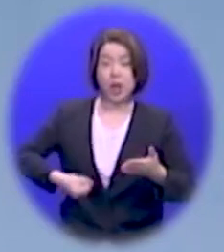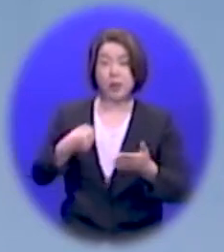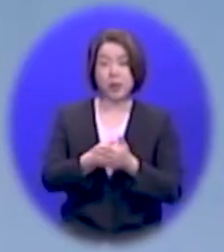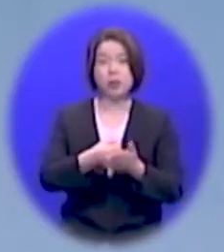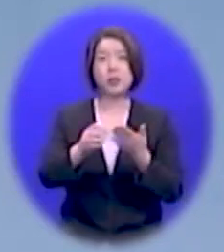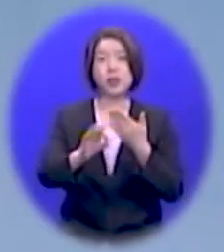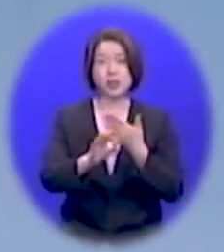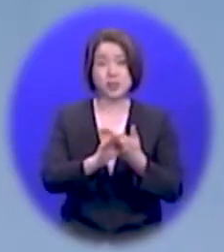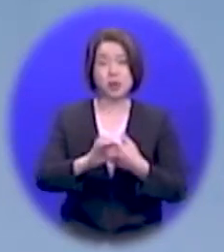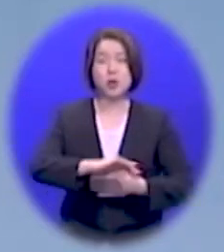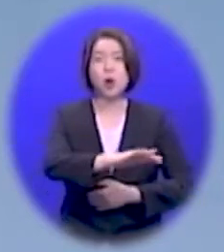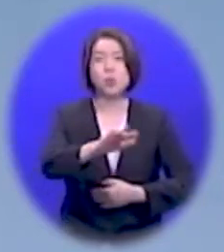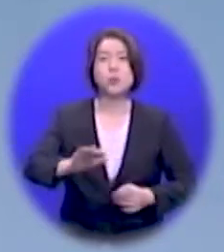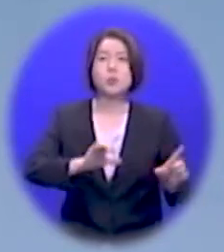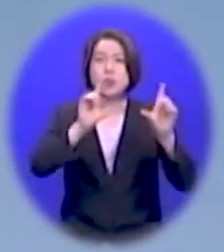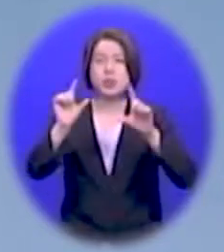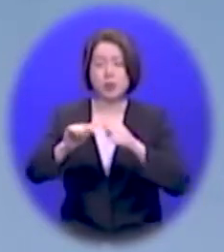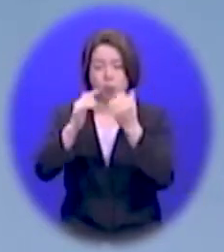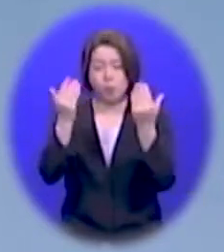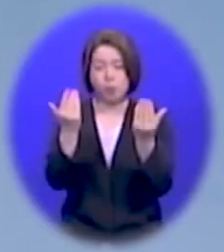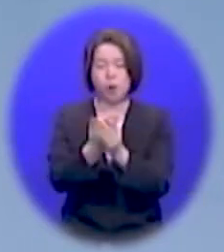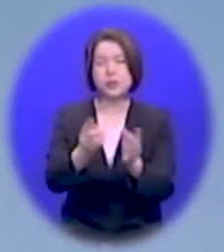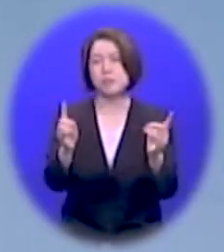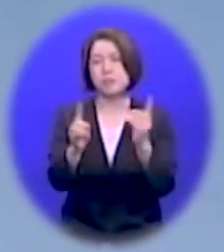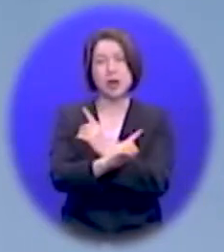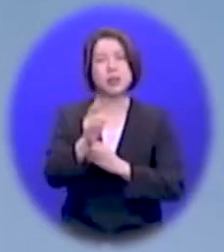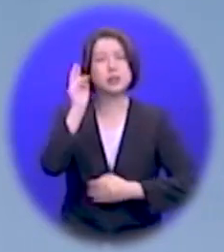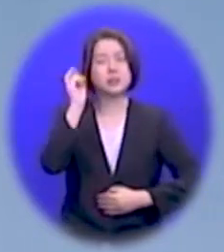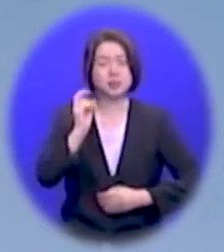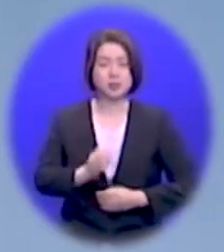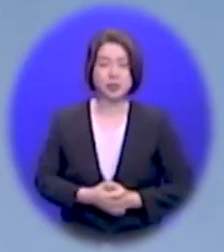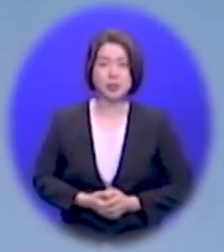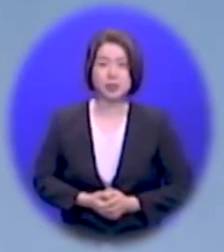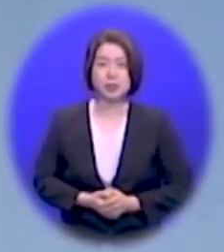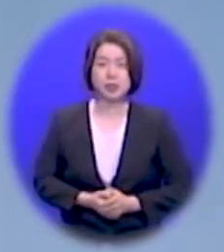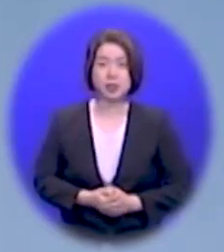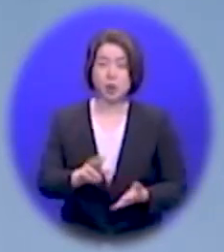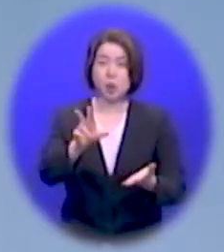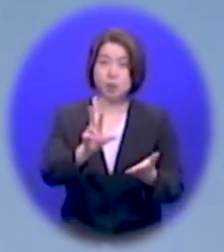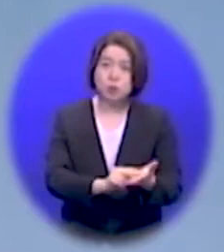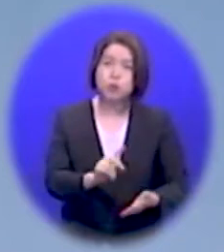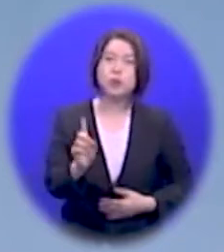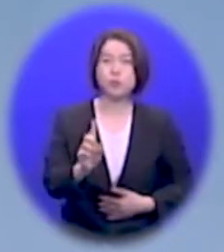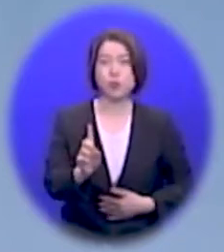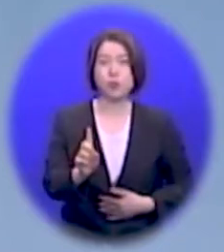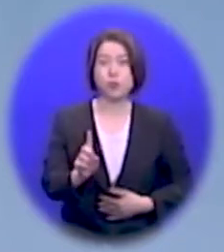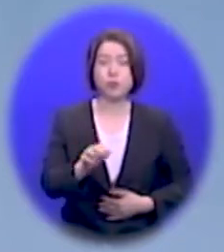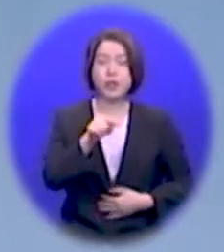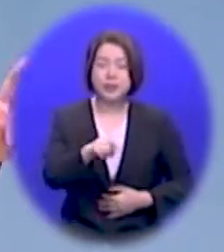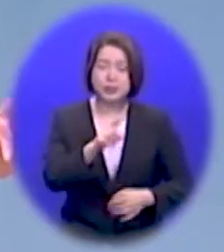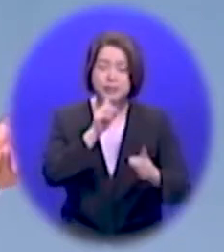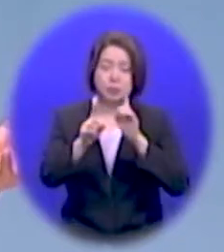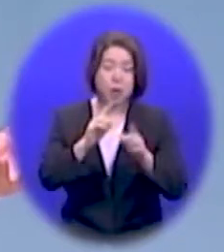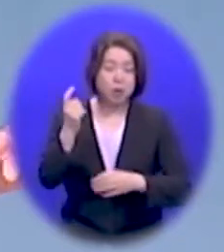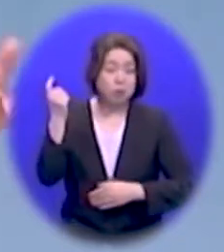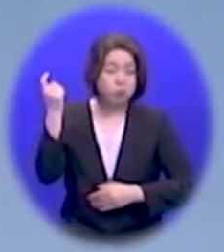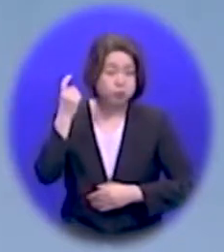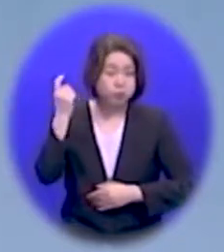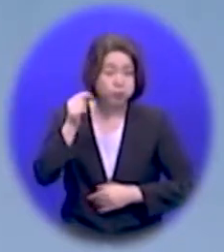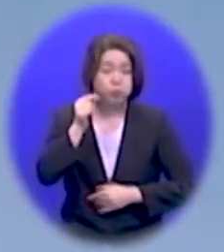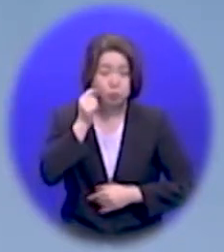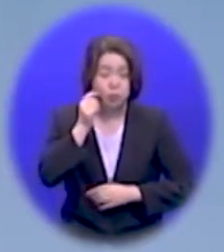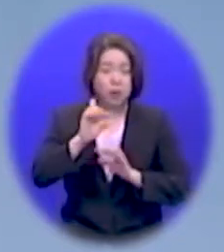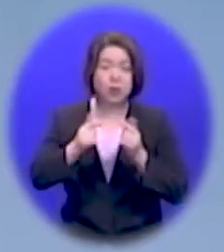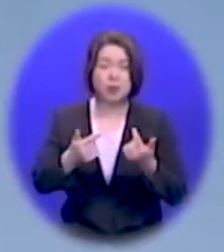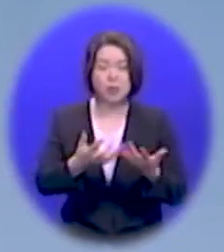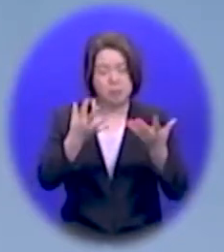우리의 삶이 완전 달라졌을 거라니까 문제는 그 말을 못 들은 것도 아니고 수도